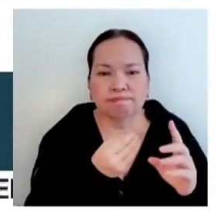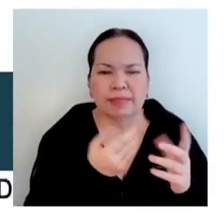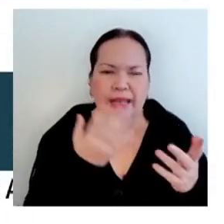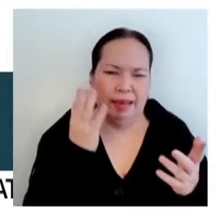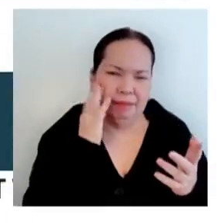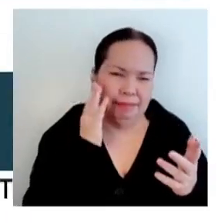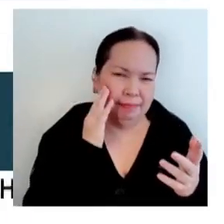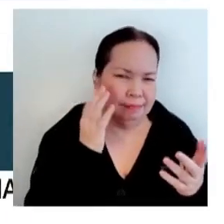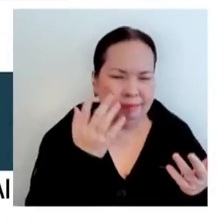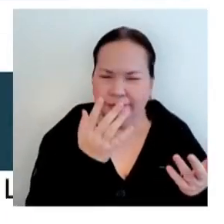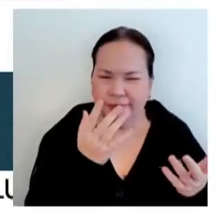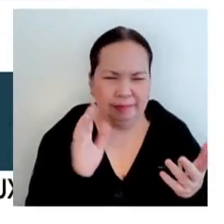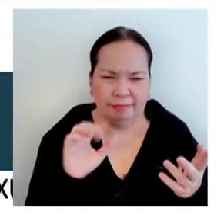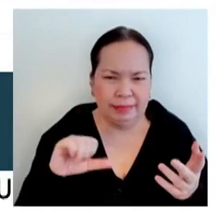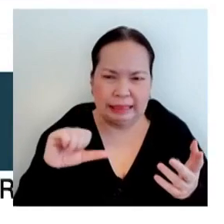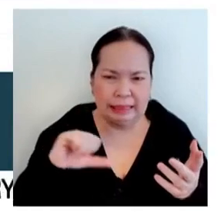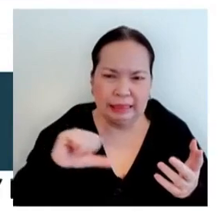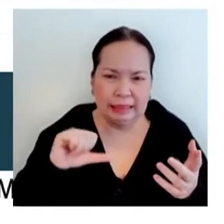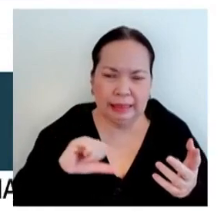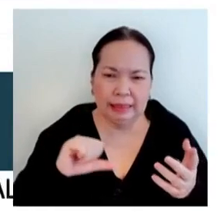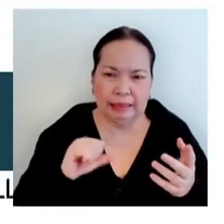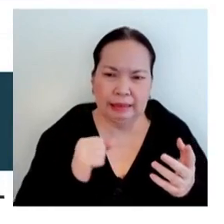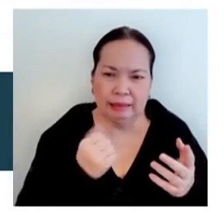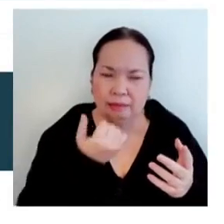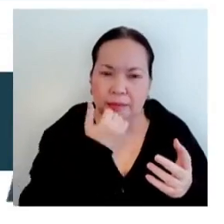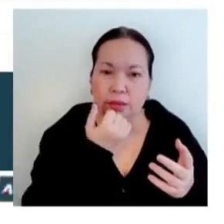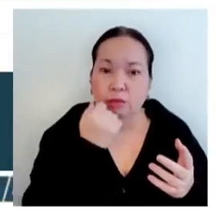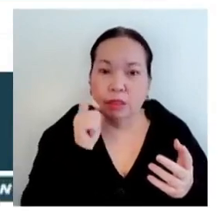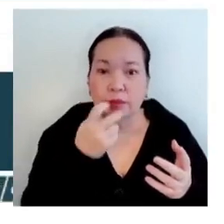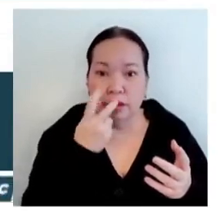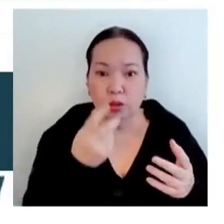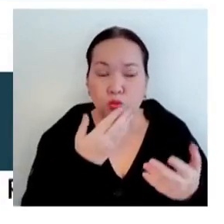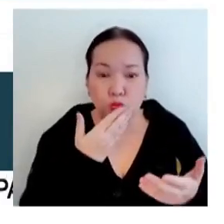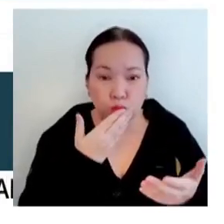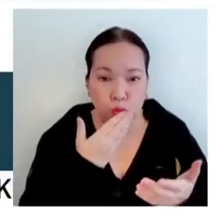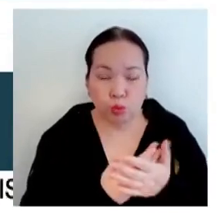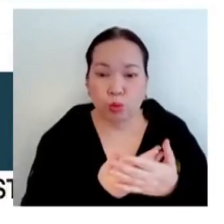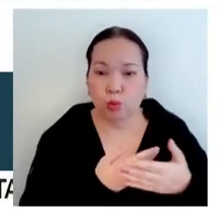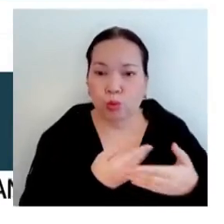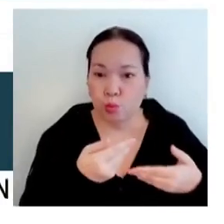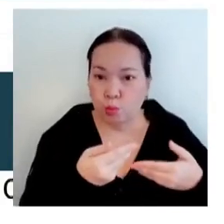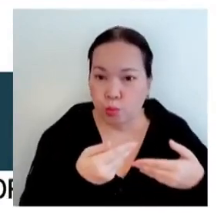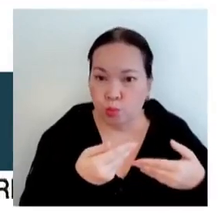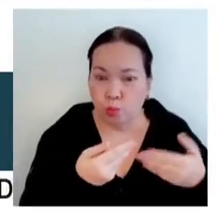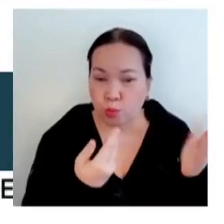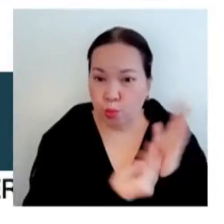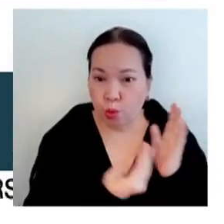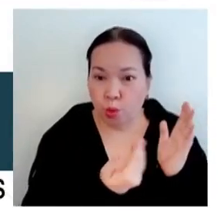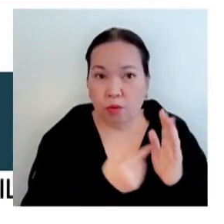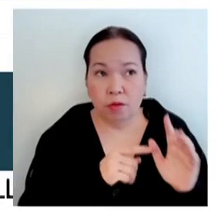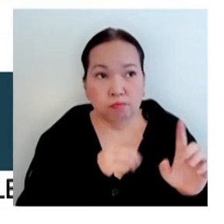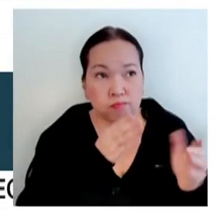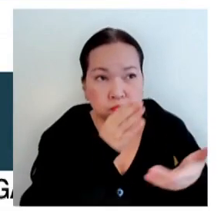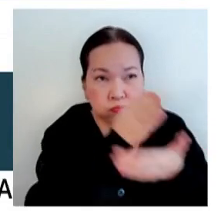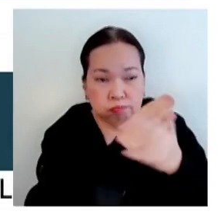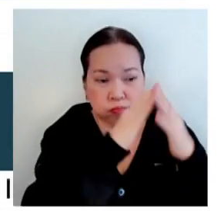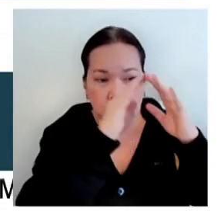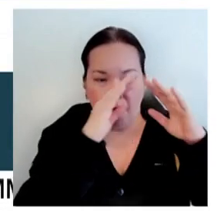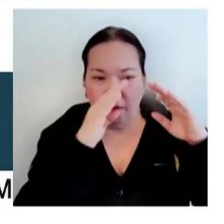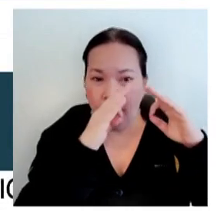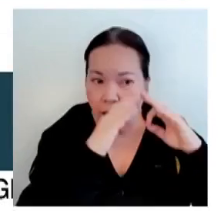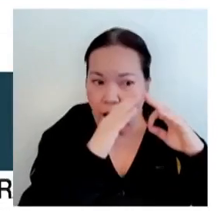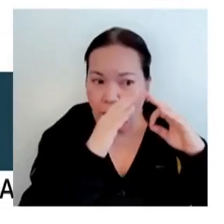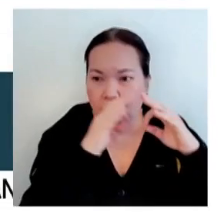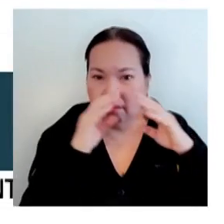Mas nakikita natin dapat yung action pag magre-raid man ang POC or other agency, dapat